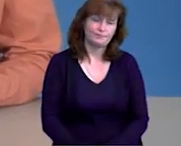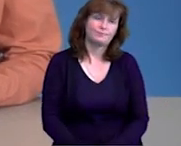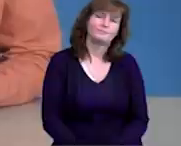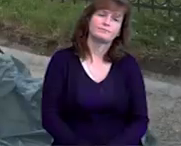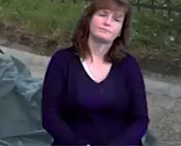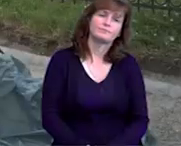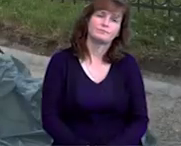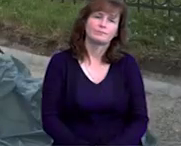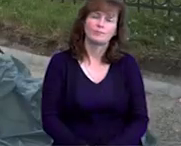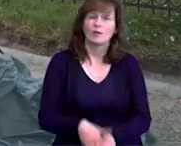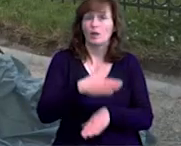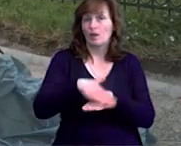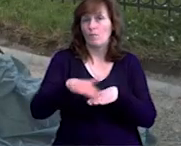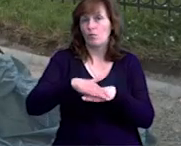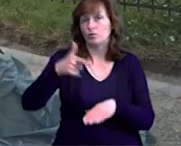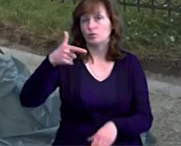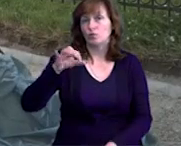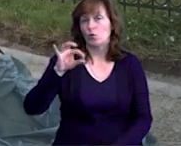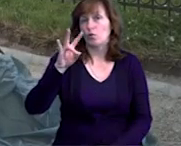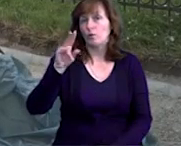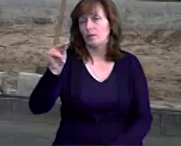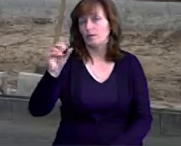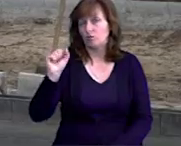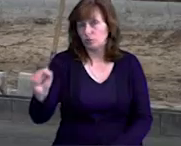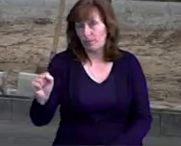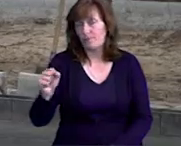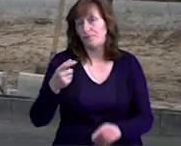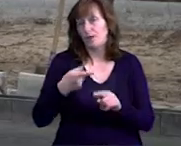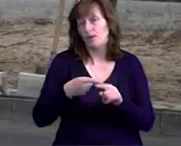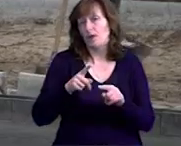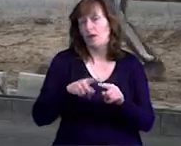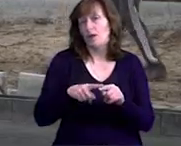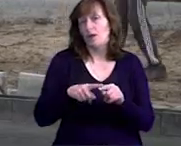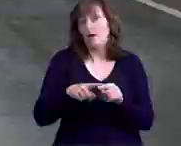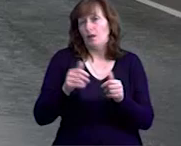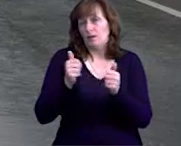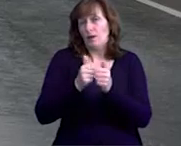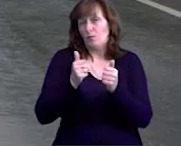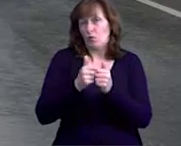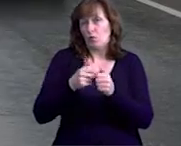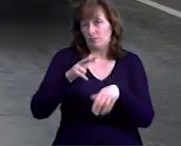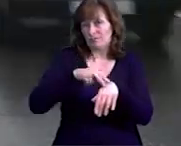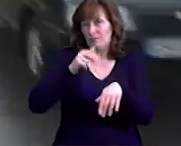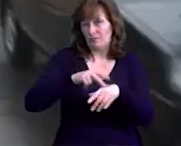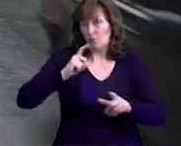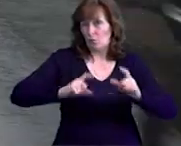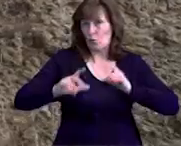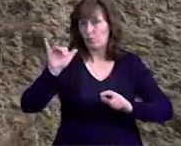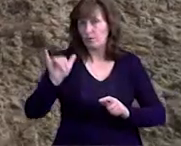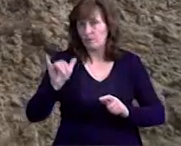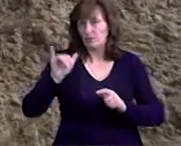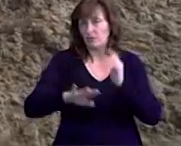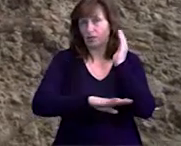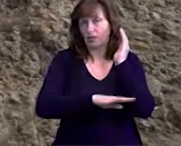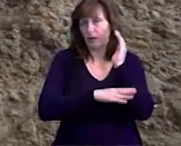сюжеті. На вулиці Гончій, 34, біля приміщення Академії Державної пенітенціарної служби України ремонтують тротуар.